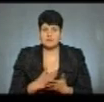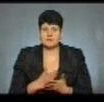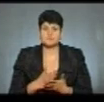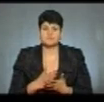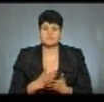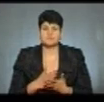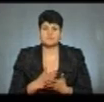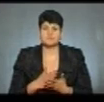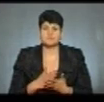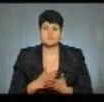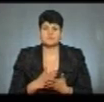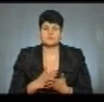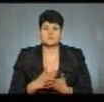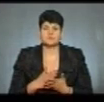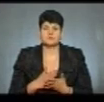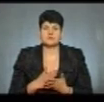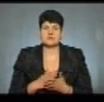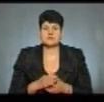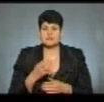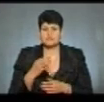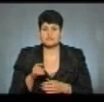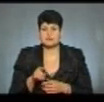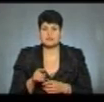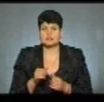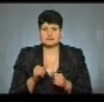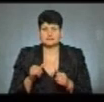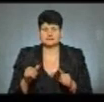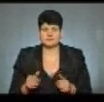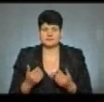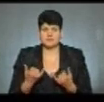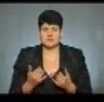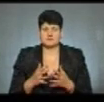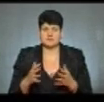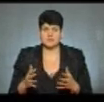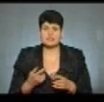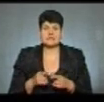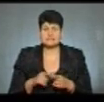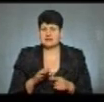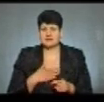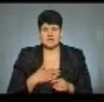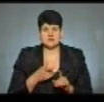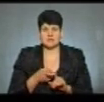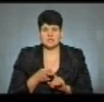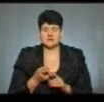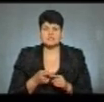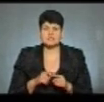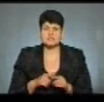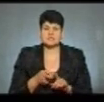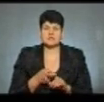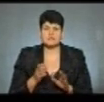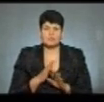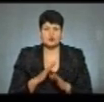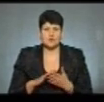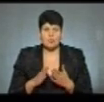щоб, скажімо, вона не рухалася вище, ну, але це також багато чого не від нас залежить. Це залежить і від